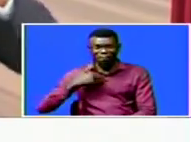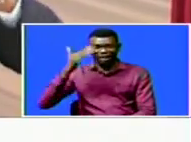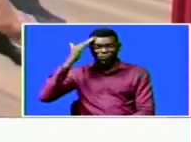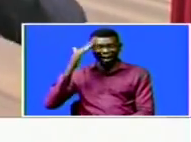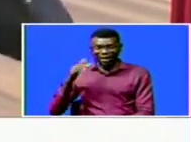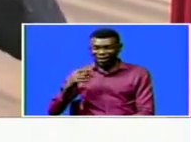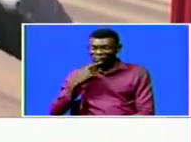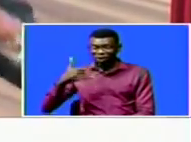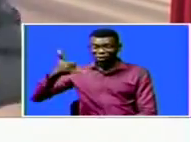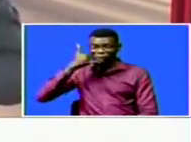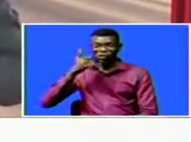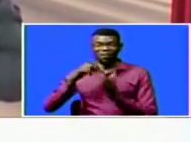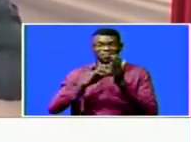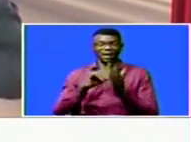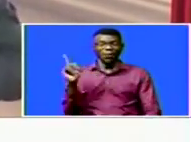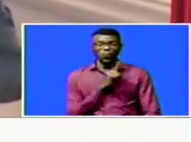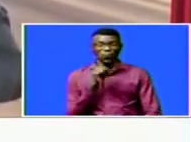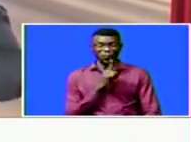hii simu iko na taabu.